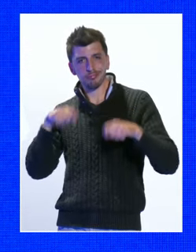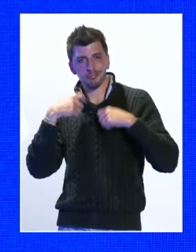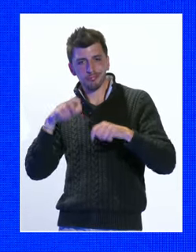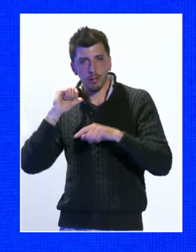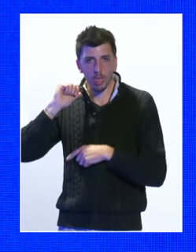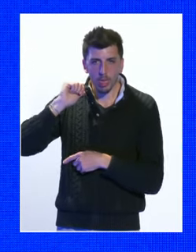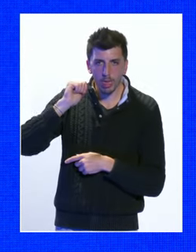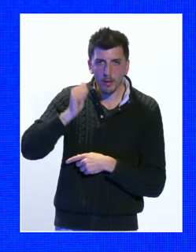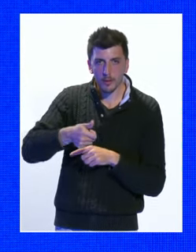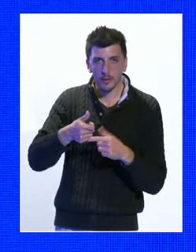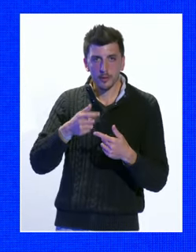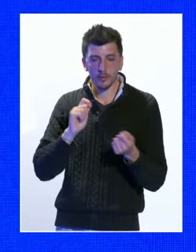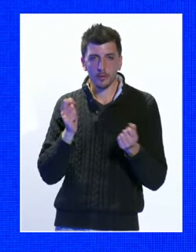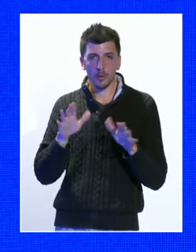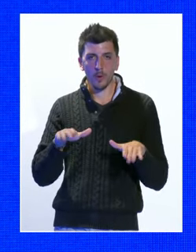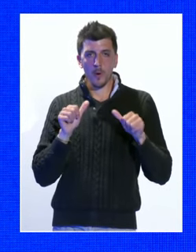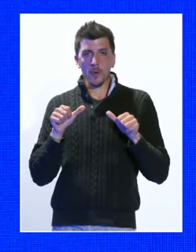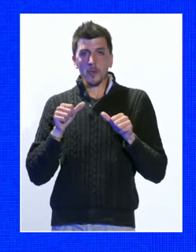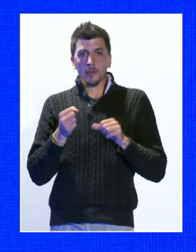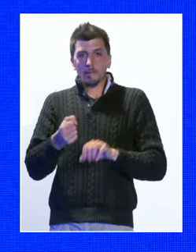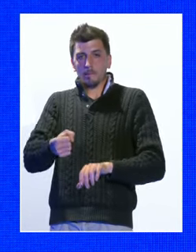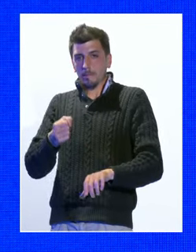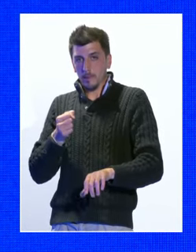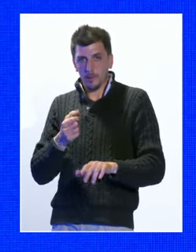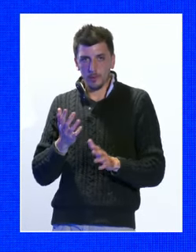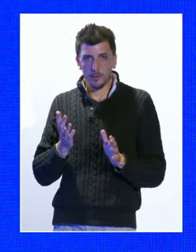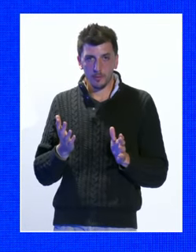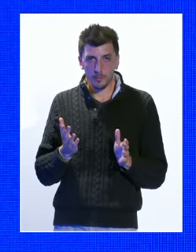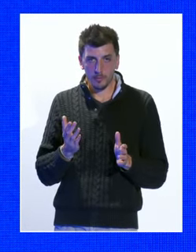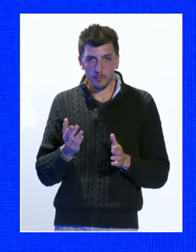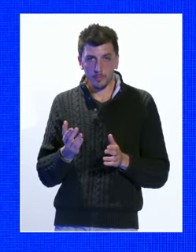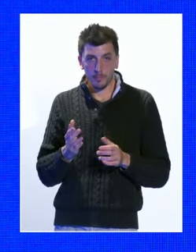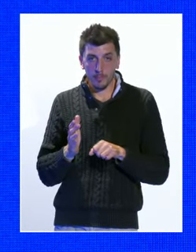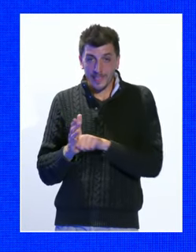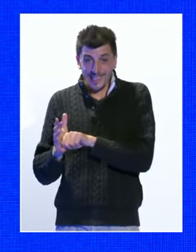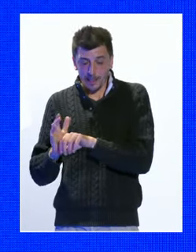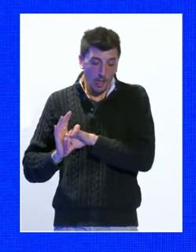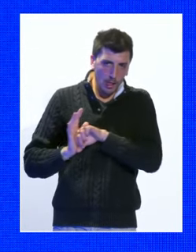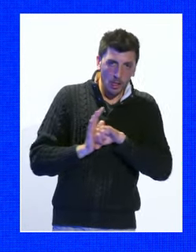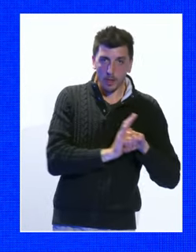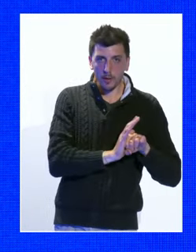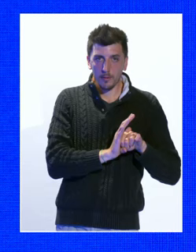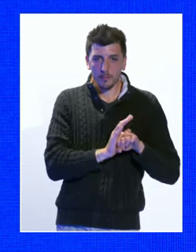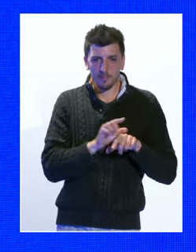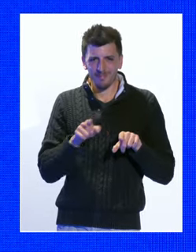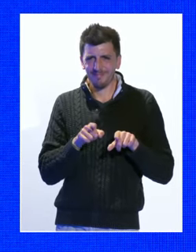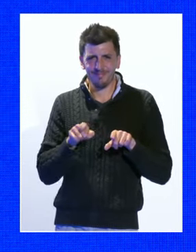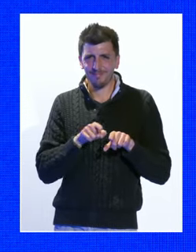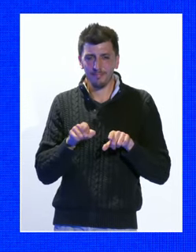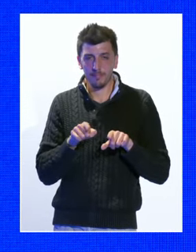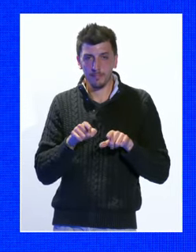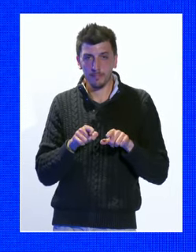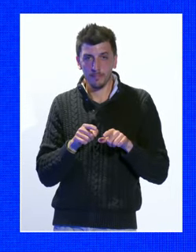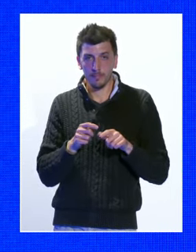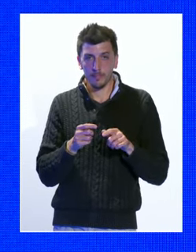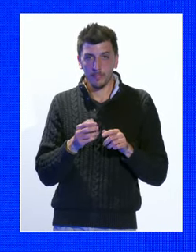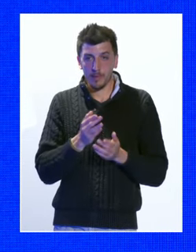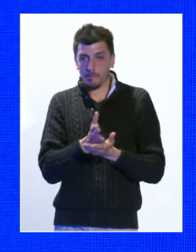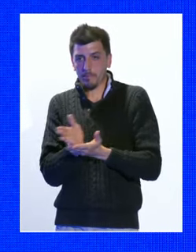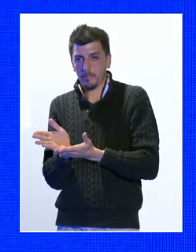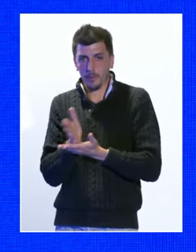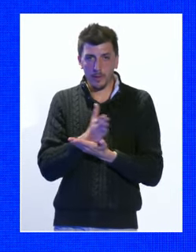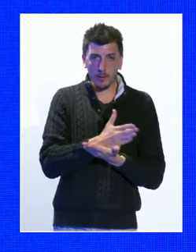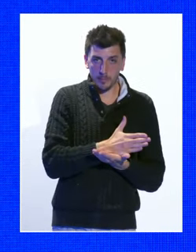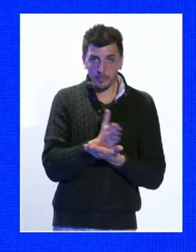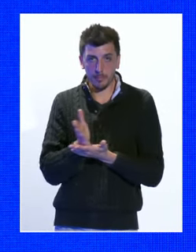le lendemain, c'est fini et qu'on va passer à la rigueur extrême. Ces à-coups, ces